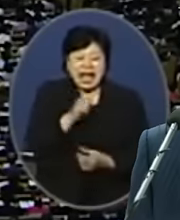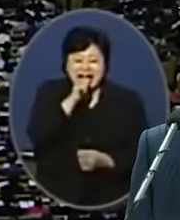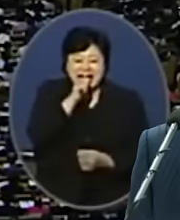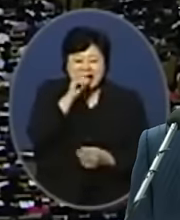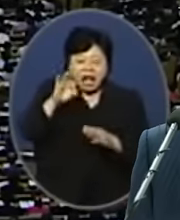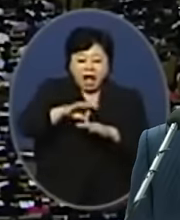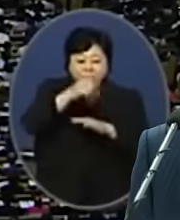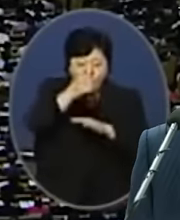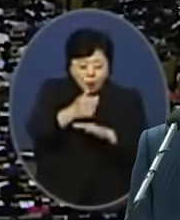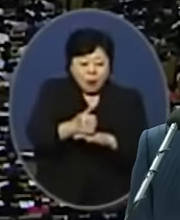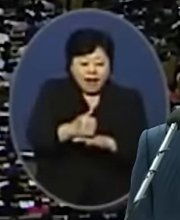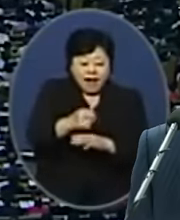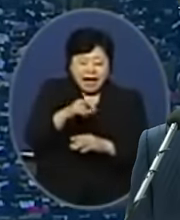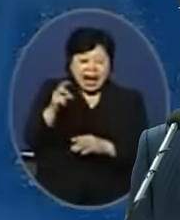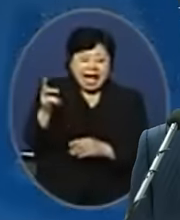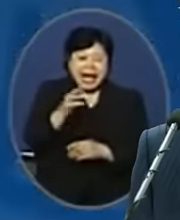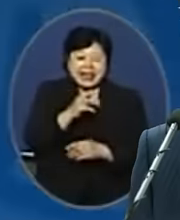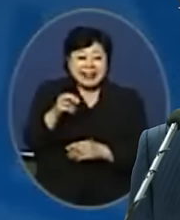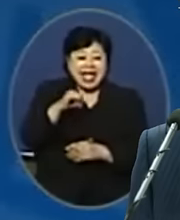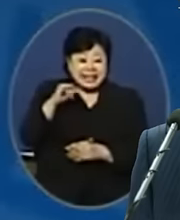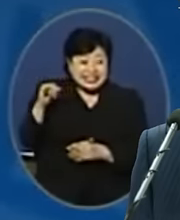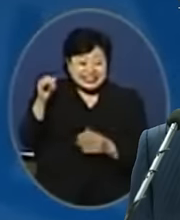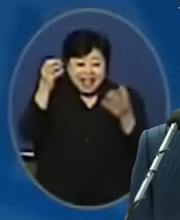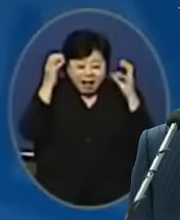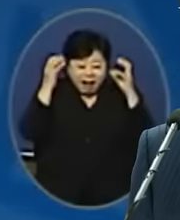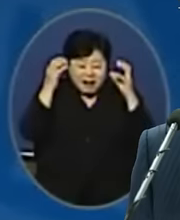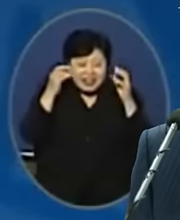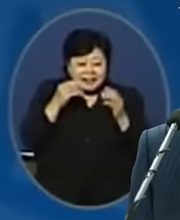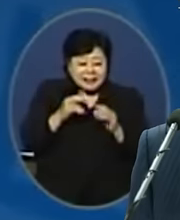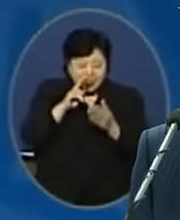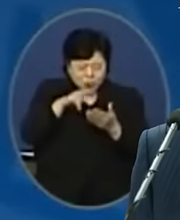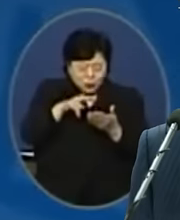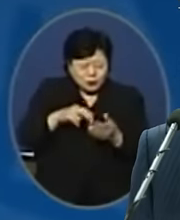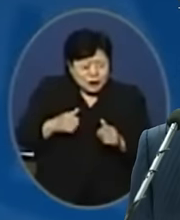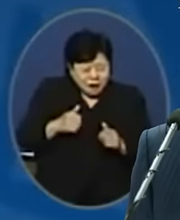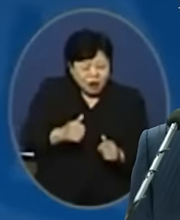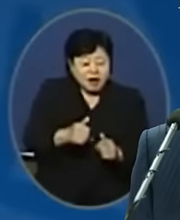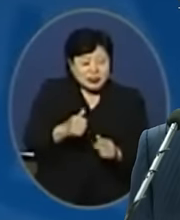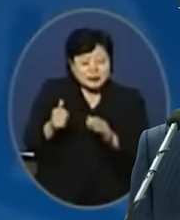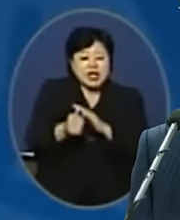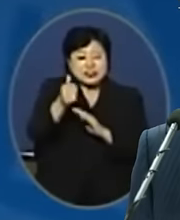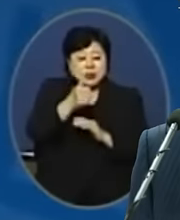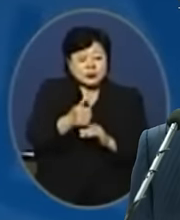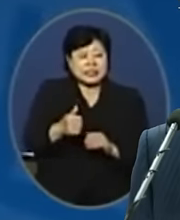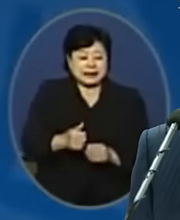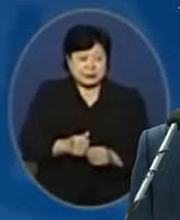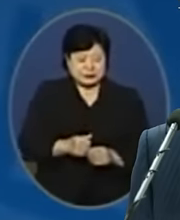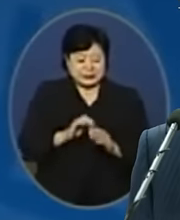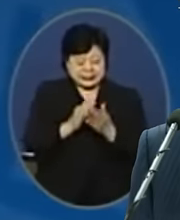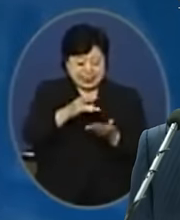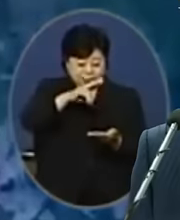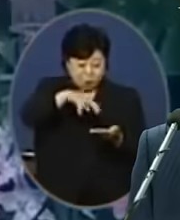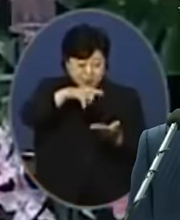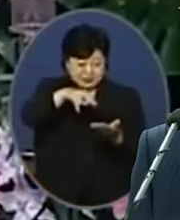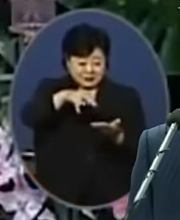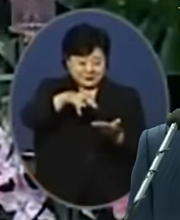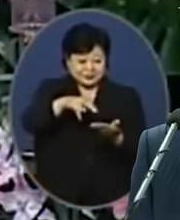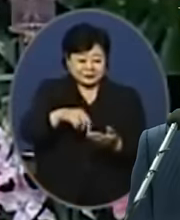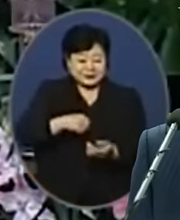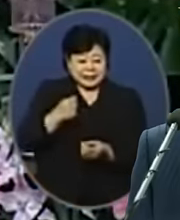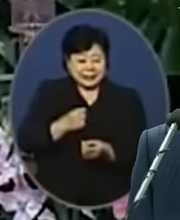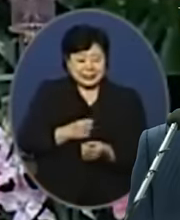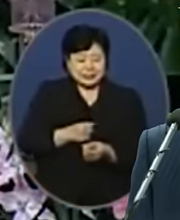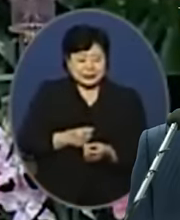철강왕 앤드류 카네기는 어렸을 때부터 독서를 열심히 했는데 성공한 사람들의 자서전을 읽으면서 그들이